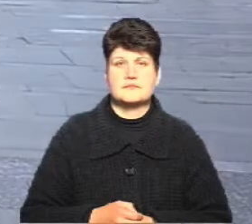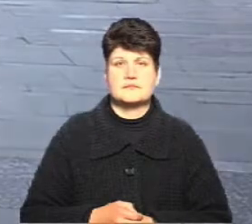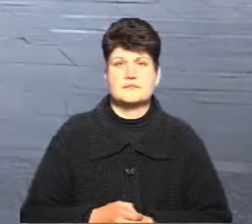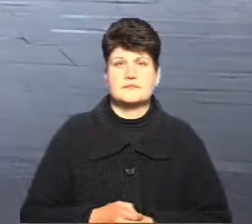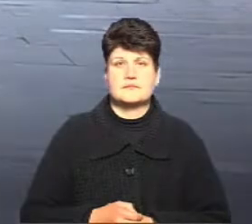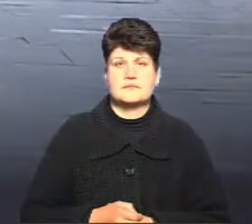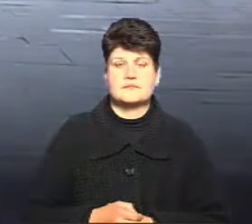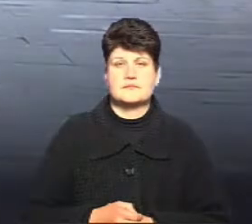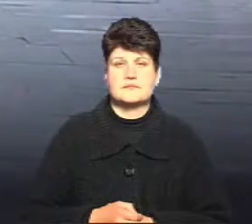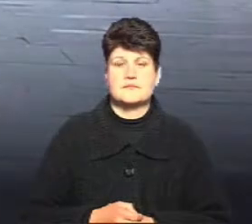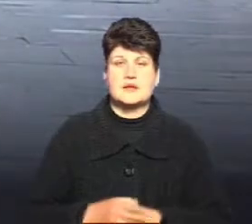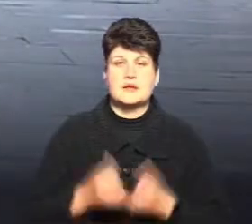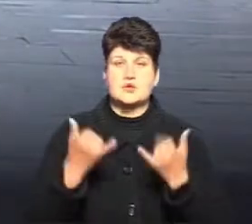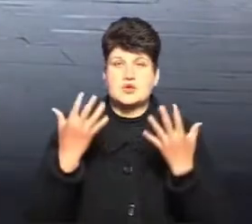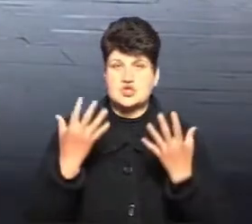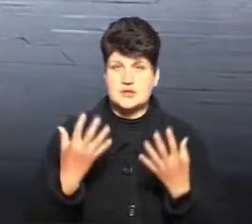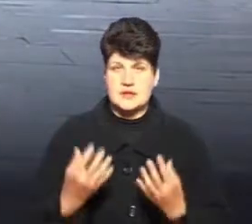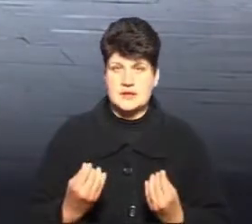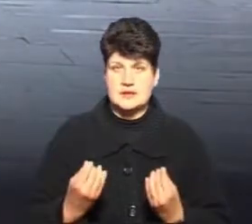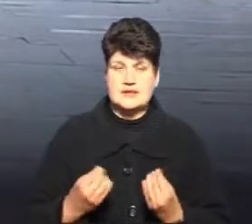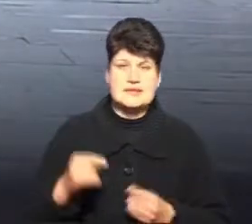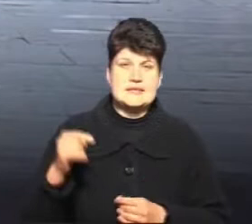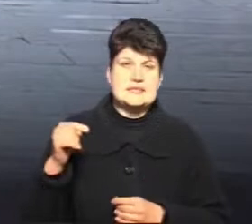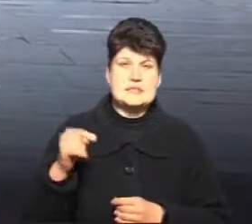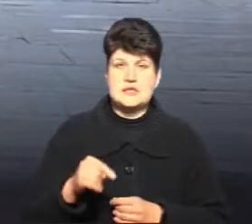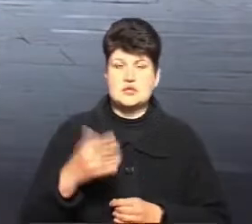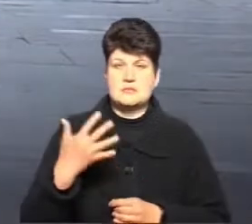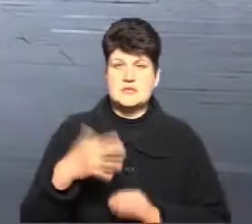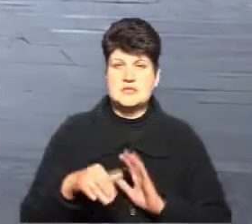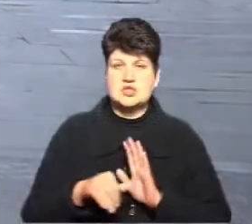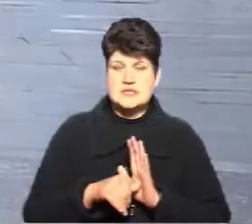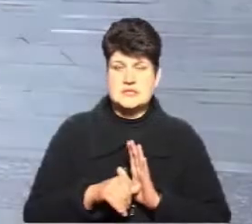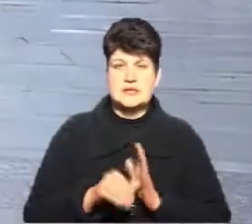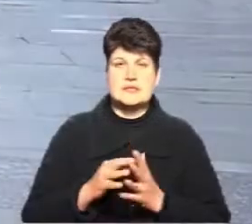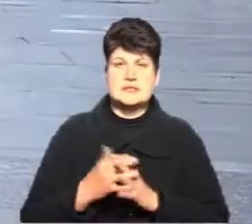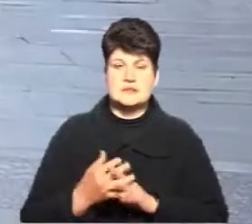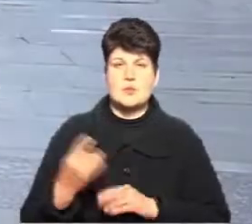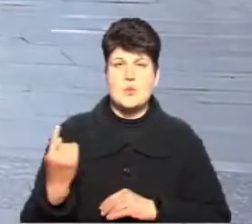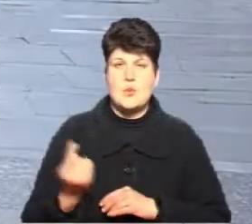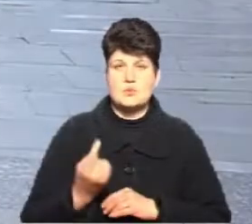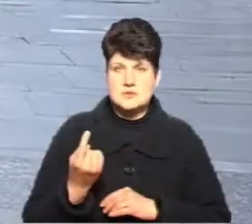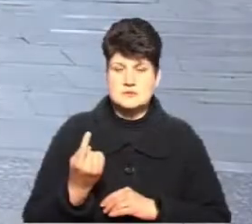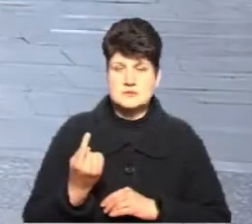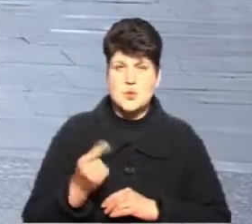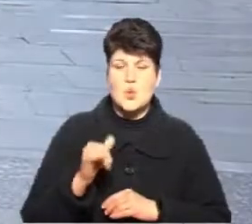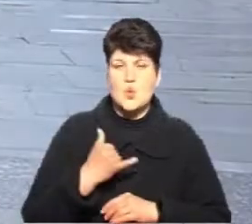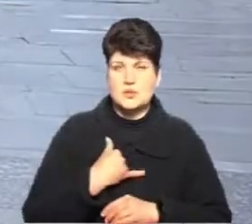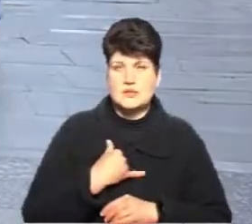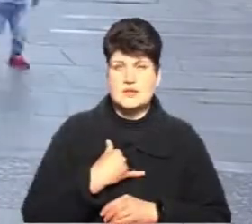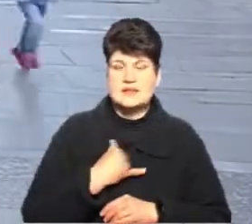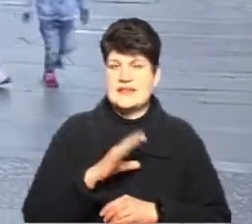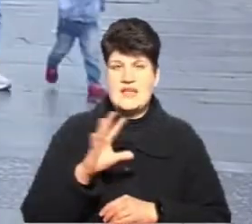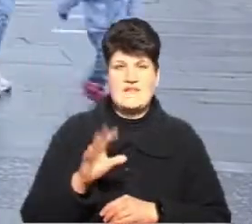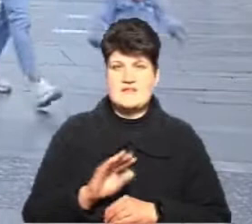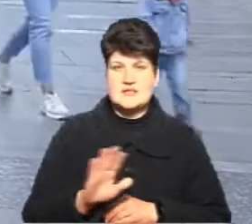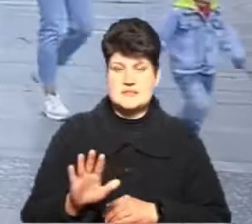На сьогоднішній день із 1056 населених пунктів області в нас не всі населені